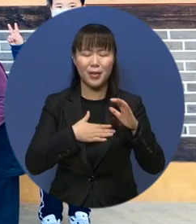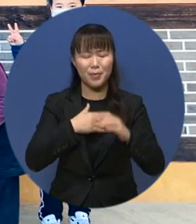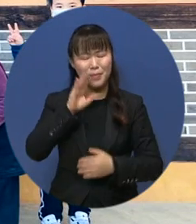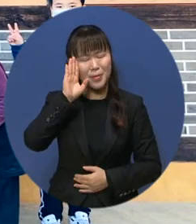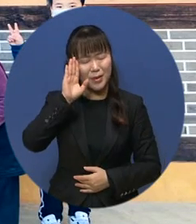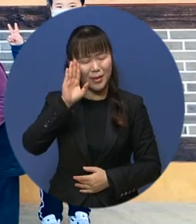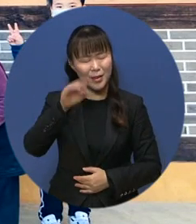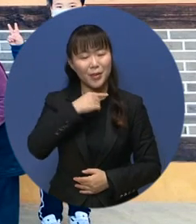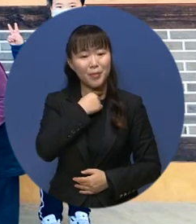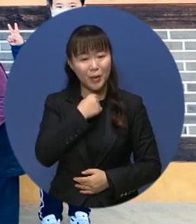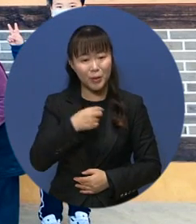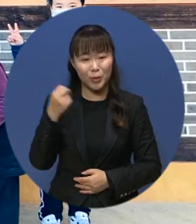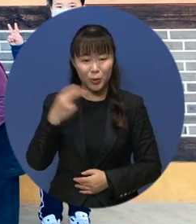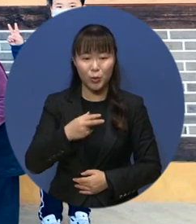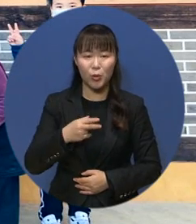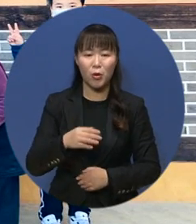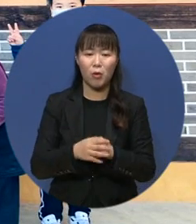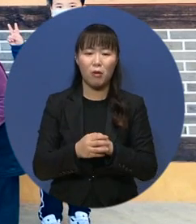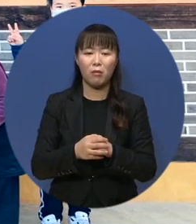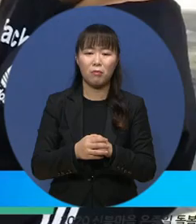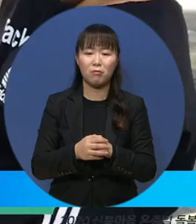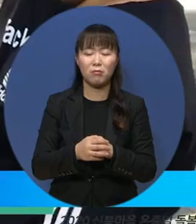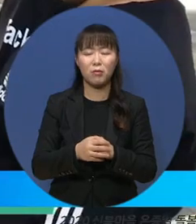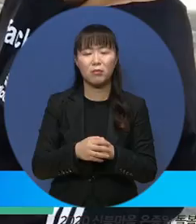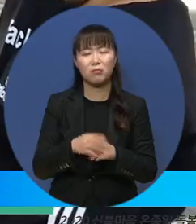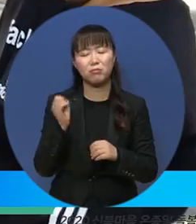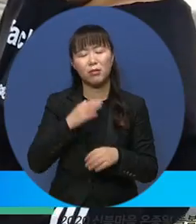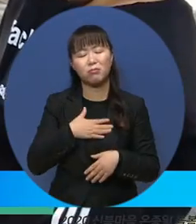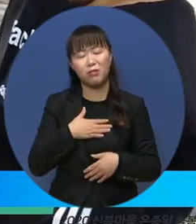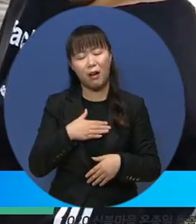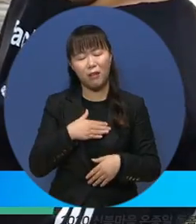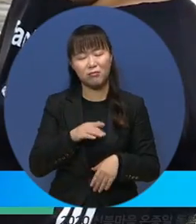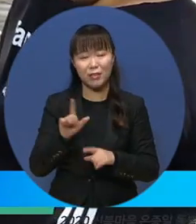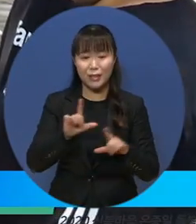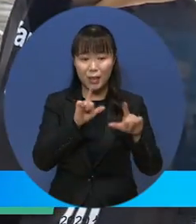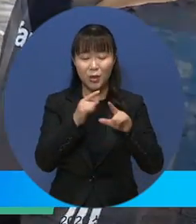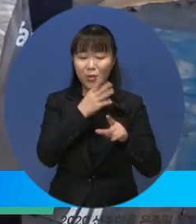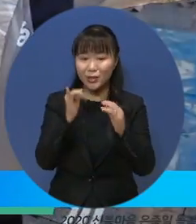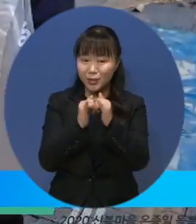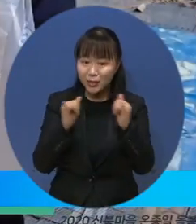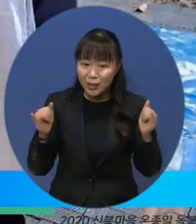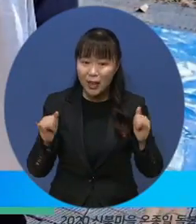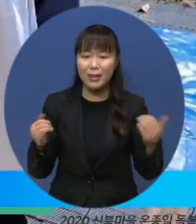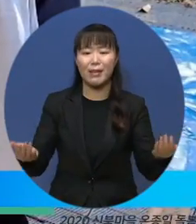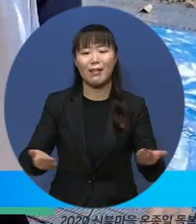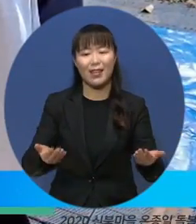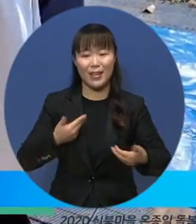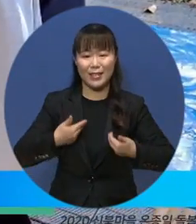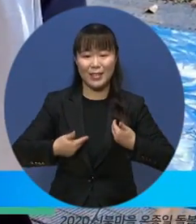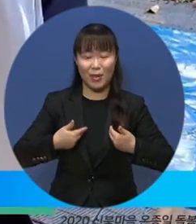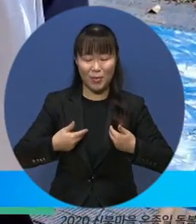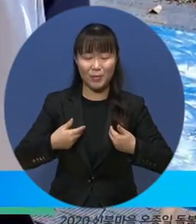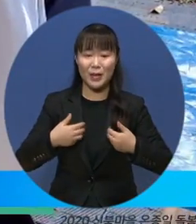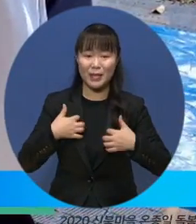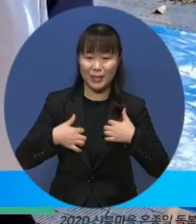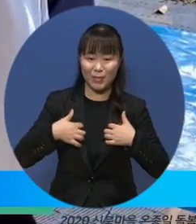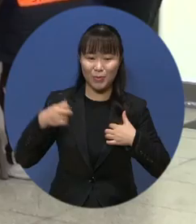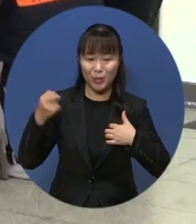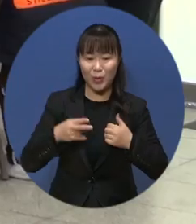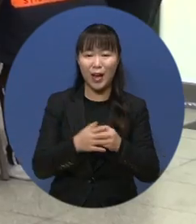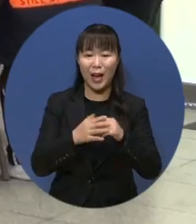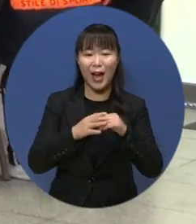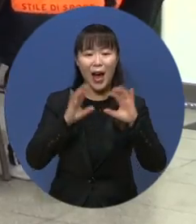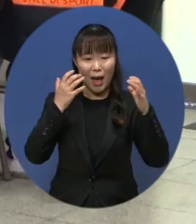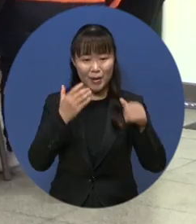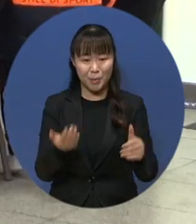미래를 꿈꾸고 무미건조한 일상을 보내시던 어르신들은 일을 하는 즐거움뿐만 아니라